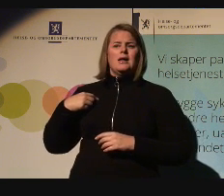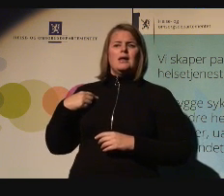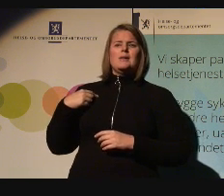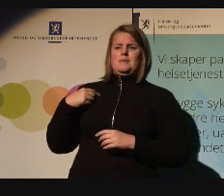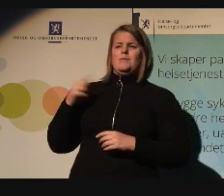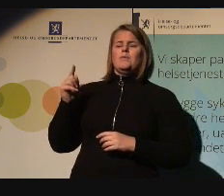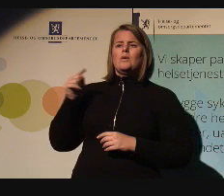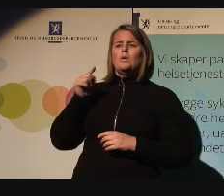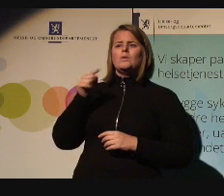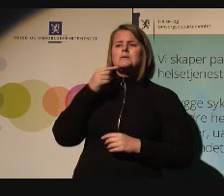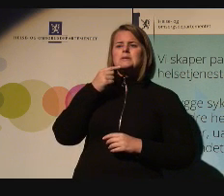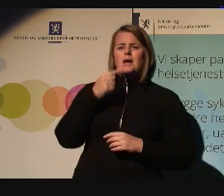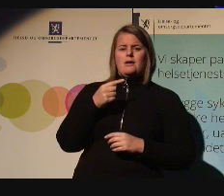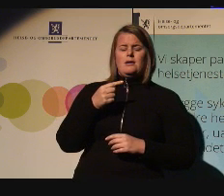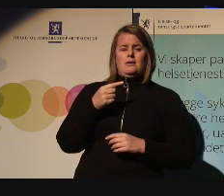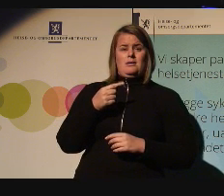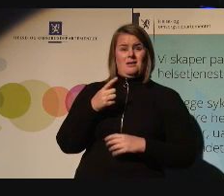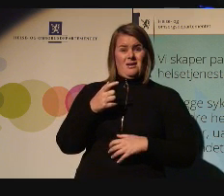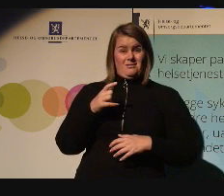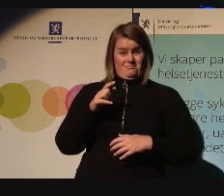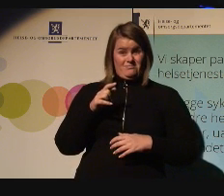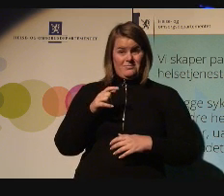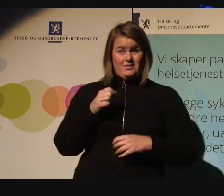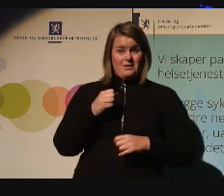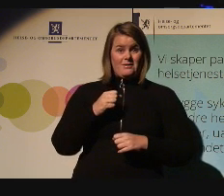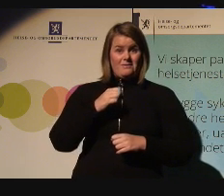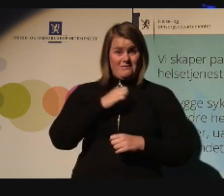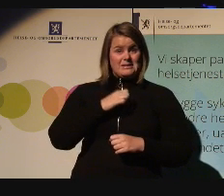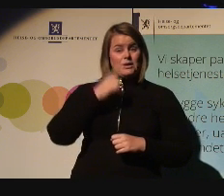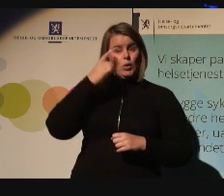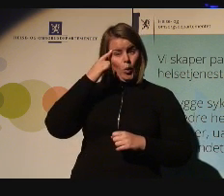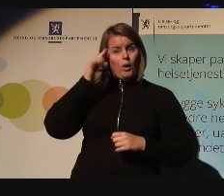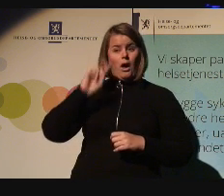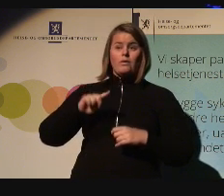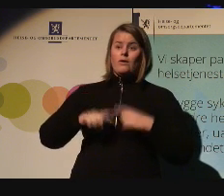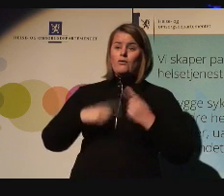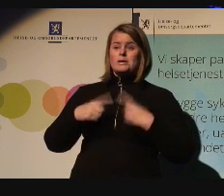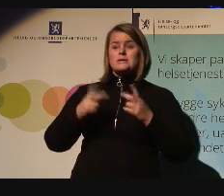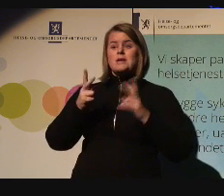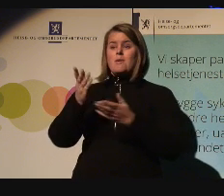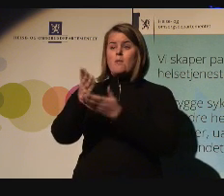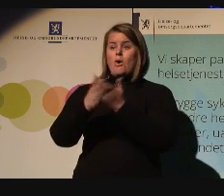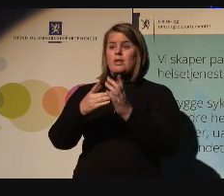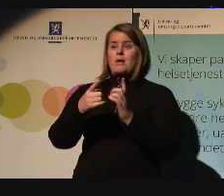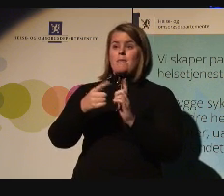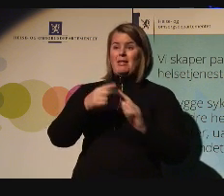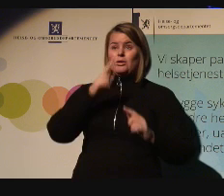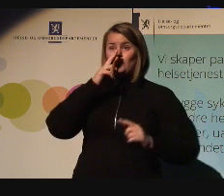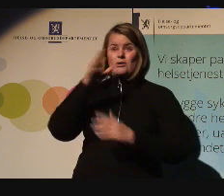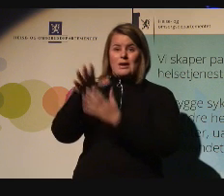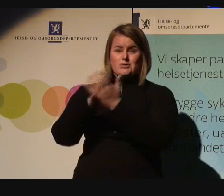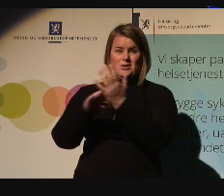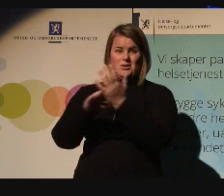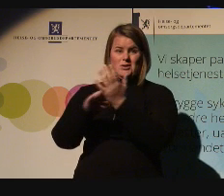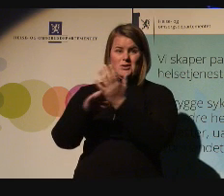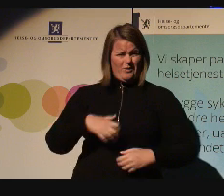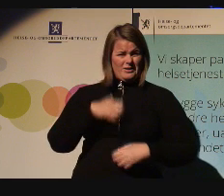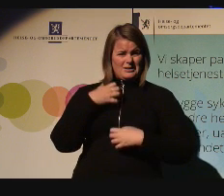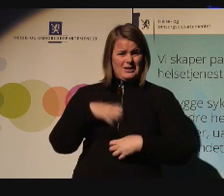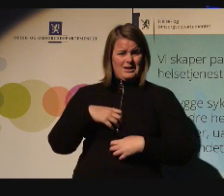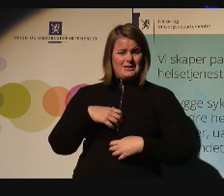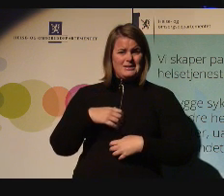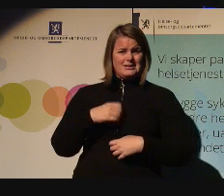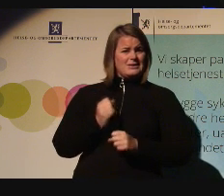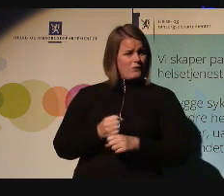det overraskende hvis den tror at den kan jobbe på samme måte og få et helt annet resultat. Det selvfølgelig